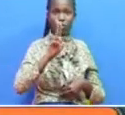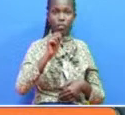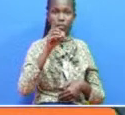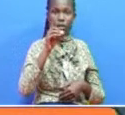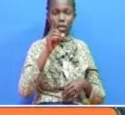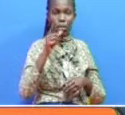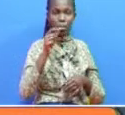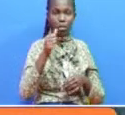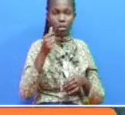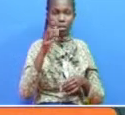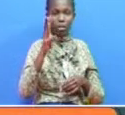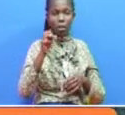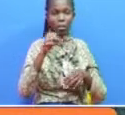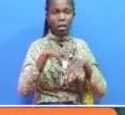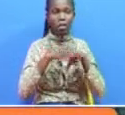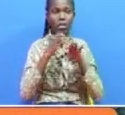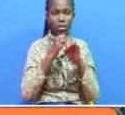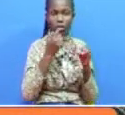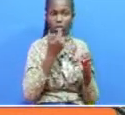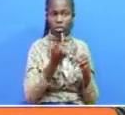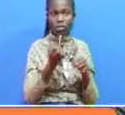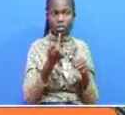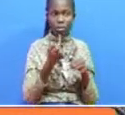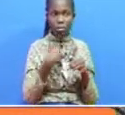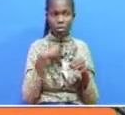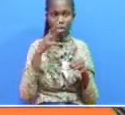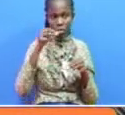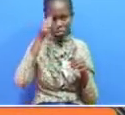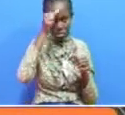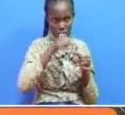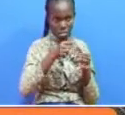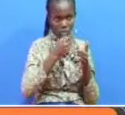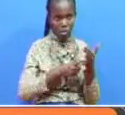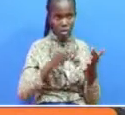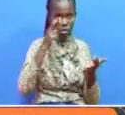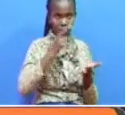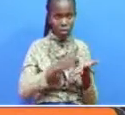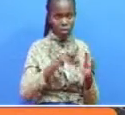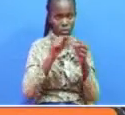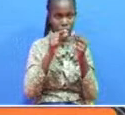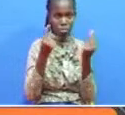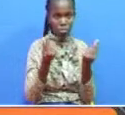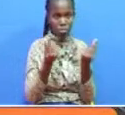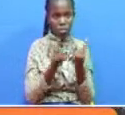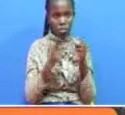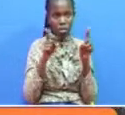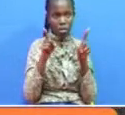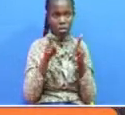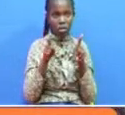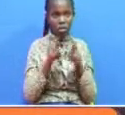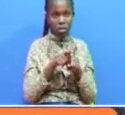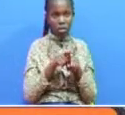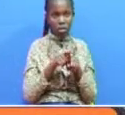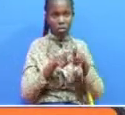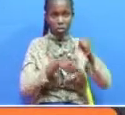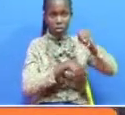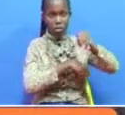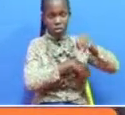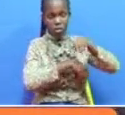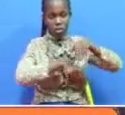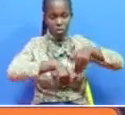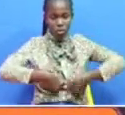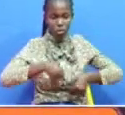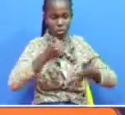siyo mayosa. Kuhuni endaya na kumalili kanya, mea andekiri ya kundi ni, na meadhimo na youth officer,